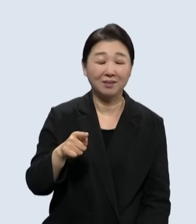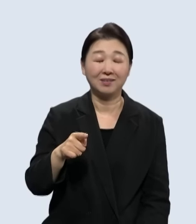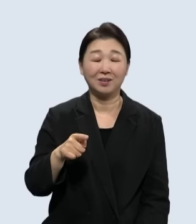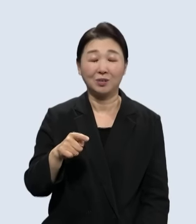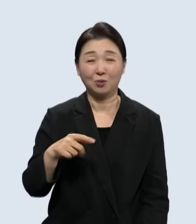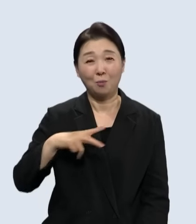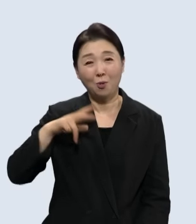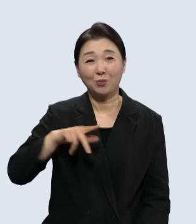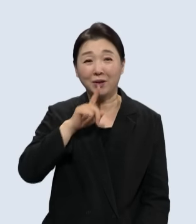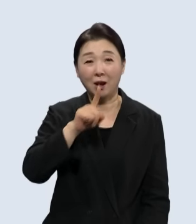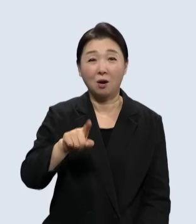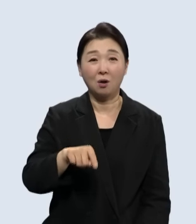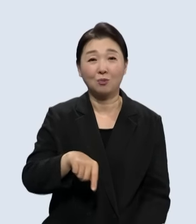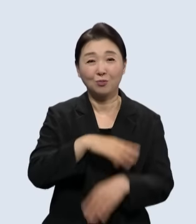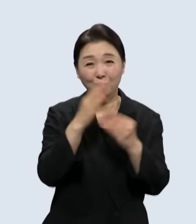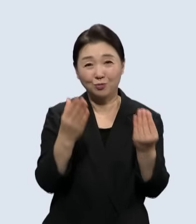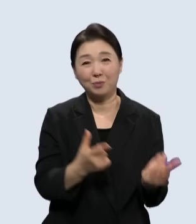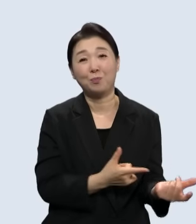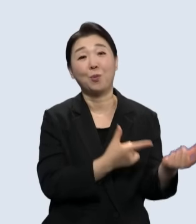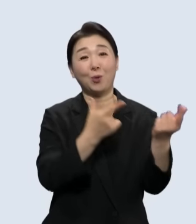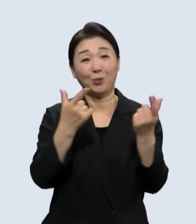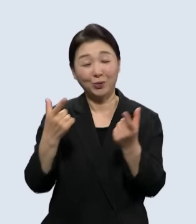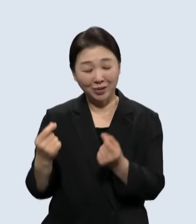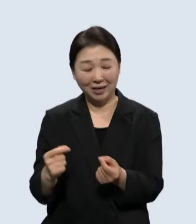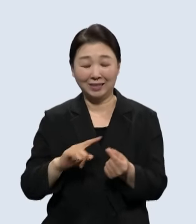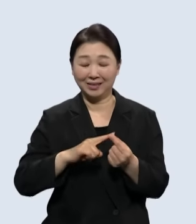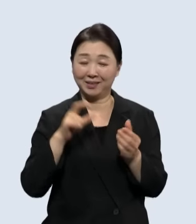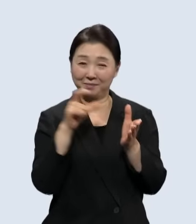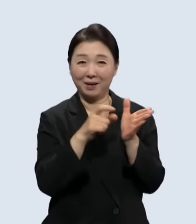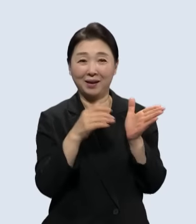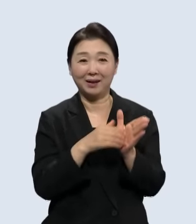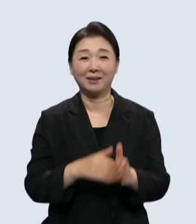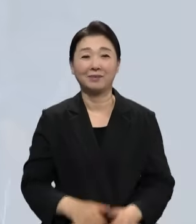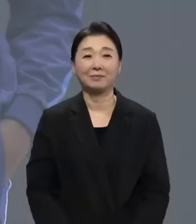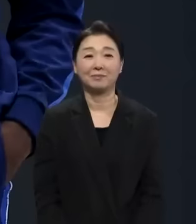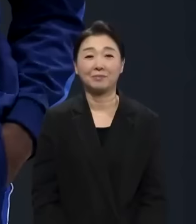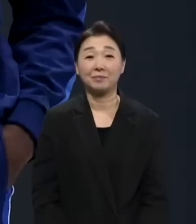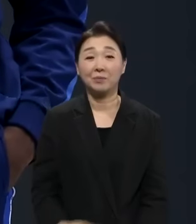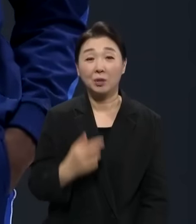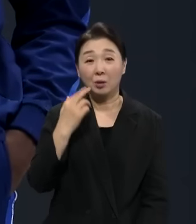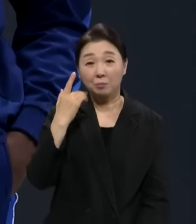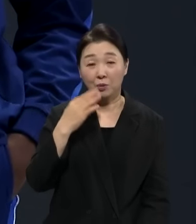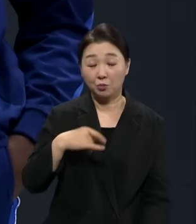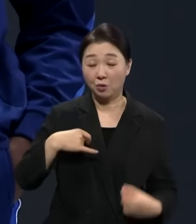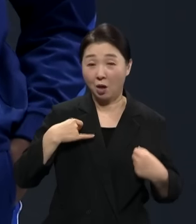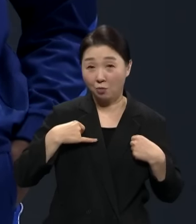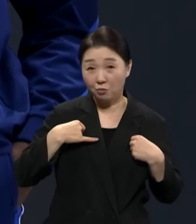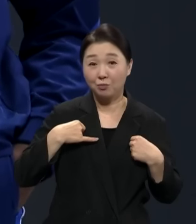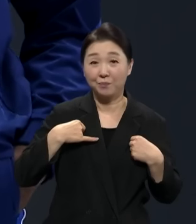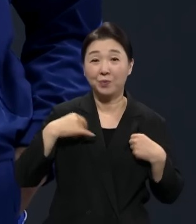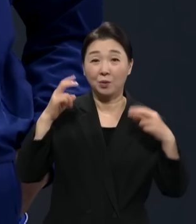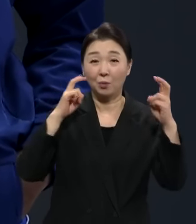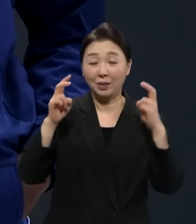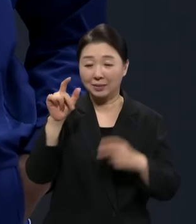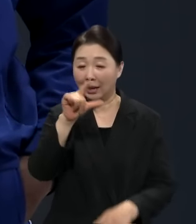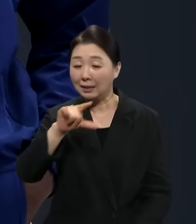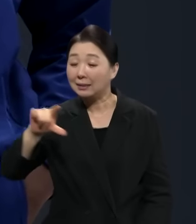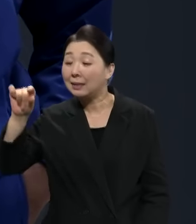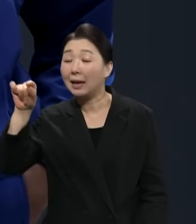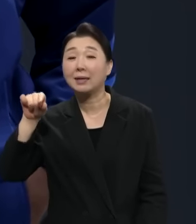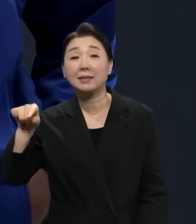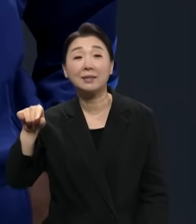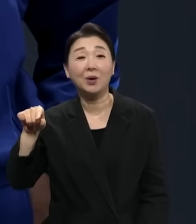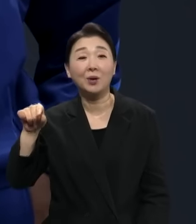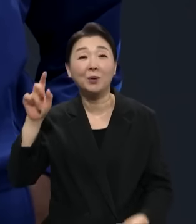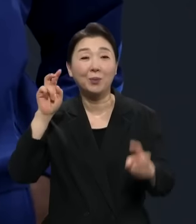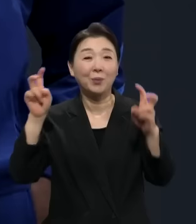포르투갈어로는 우리 모두 이런 글자가 유니폼에 새겨졌습니다. 미국의 의류업체 나이키가 올림픽 시상대에